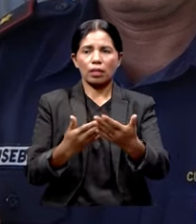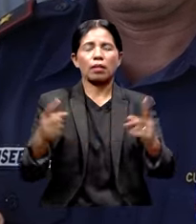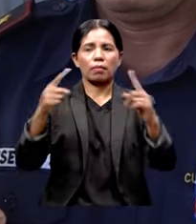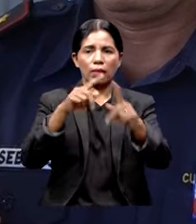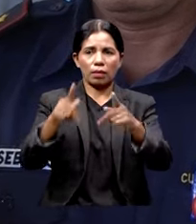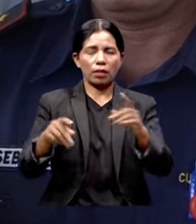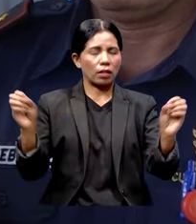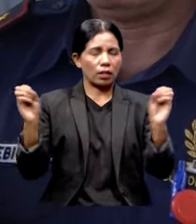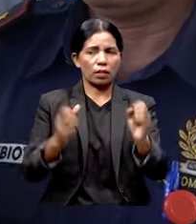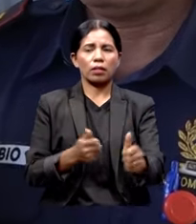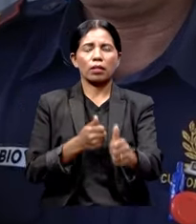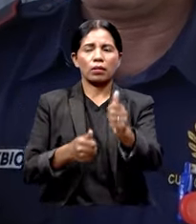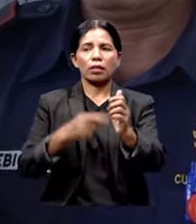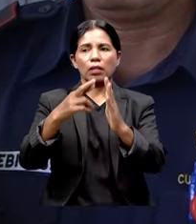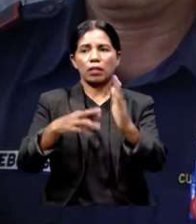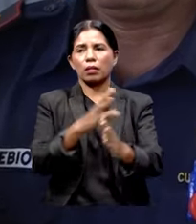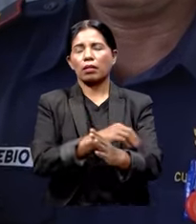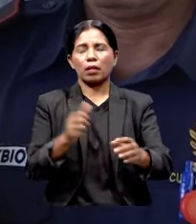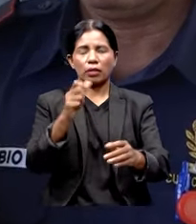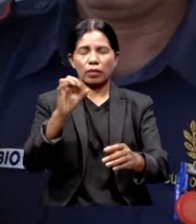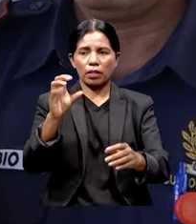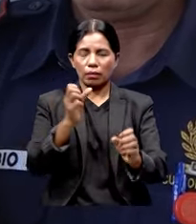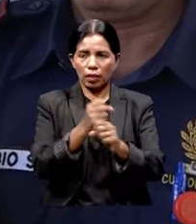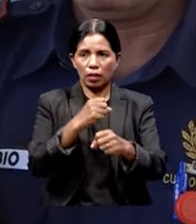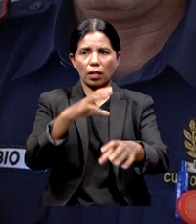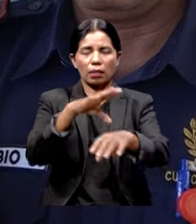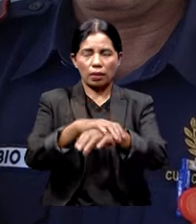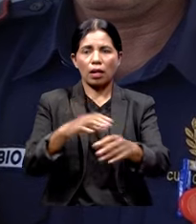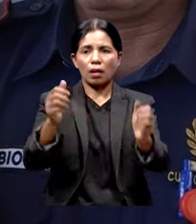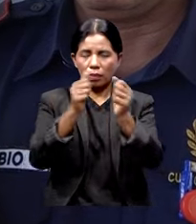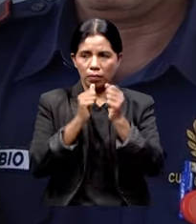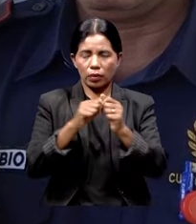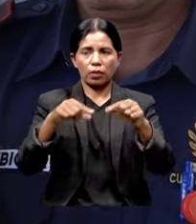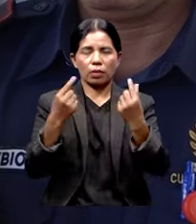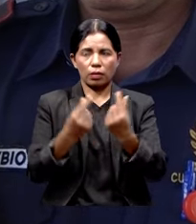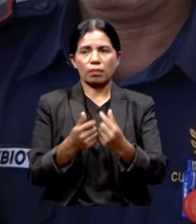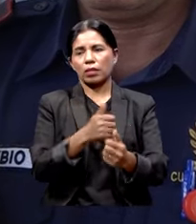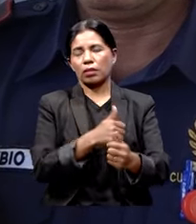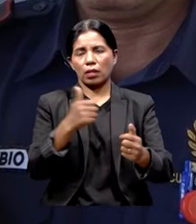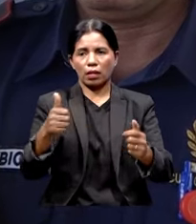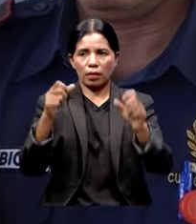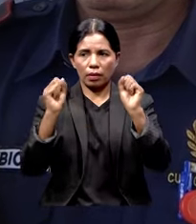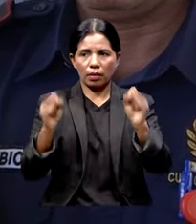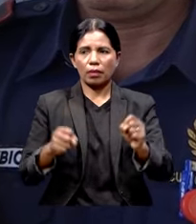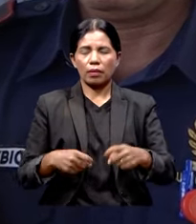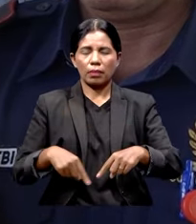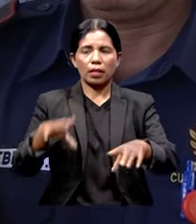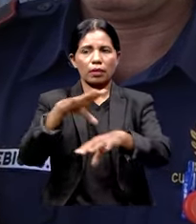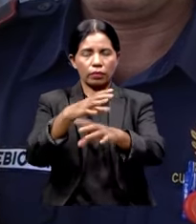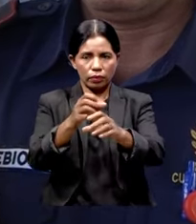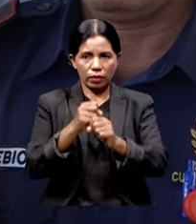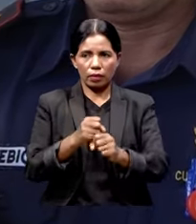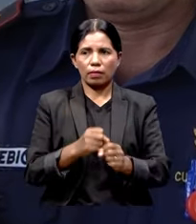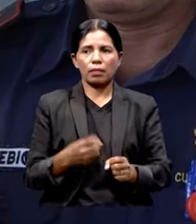Mai bela prinsip kualitas ni, ai pesen servisu bel hal atau sah, hamu tu kau mas ekip aku jual sih lu bel prende. Ida nene